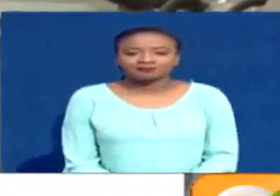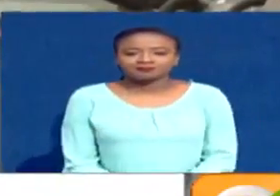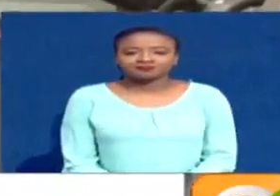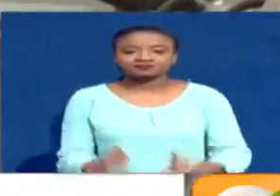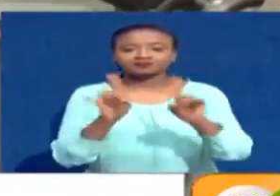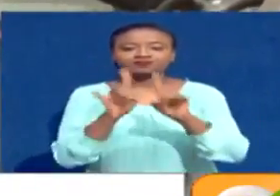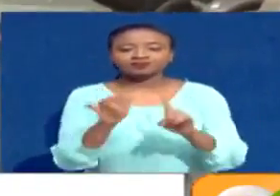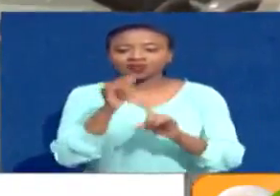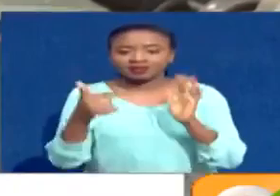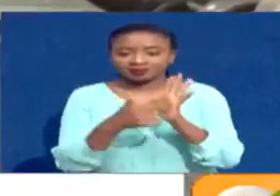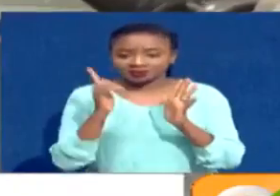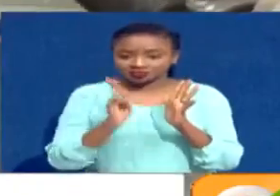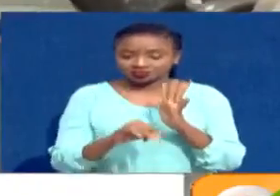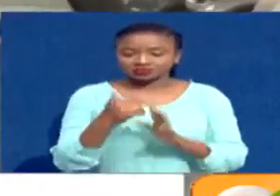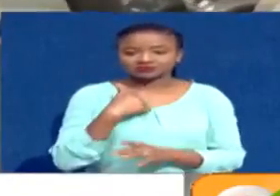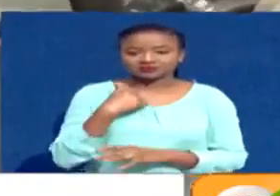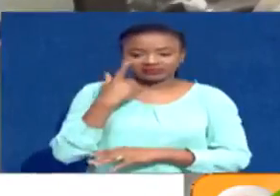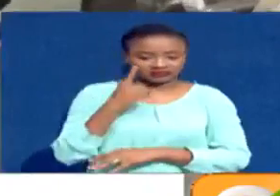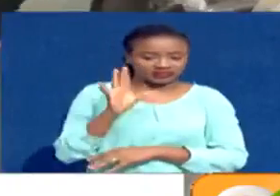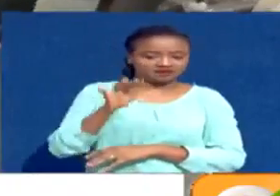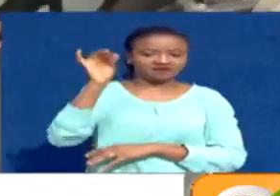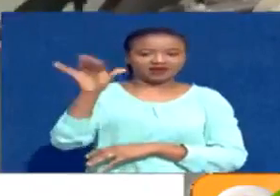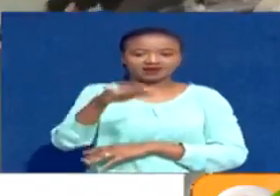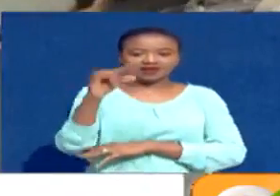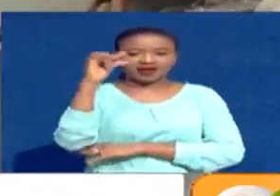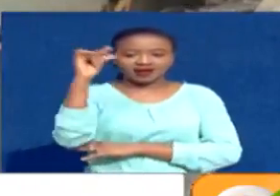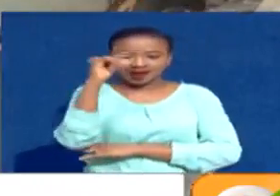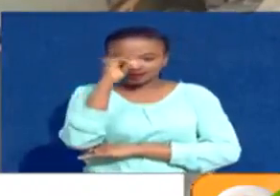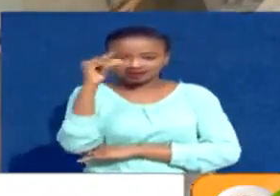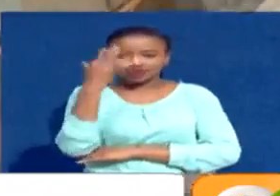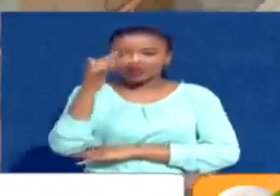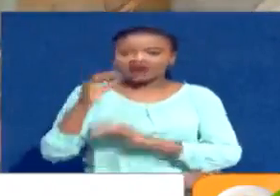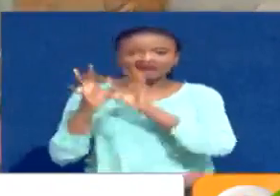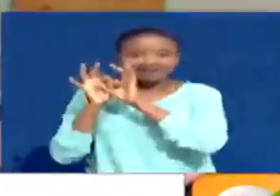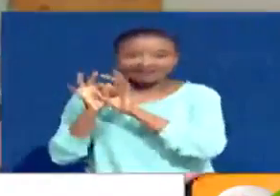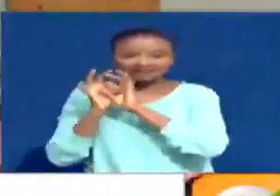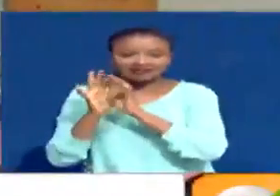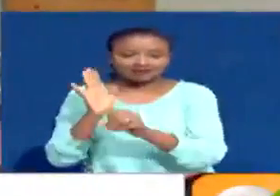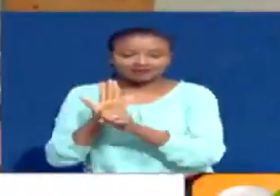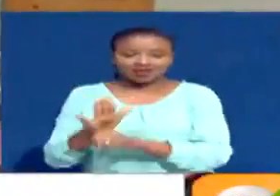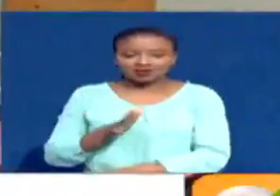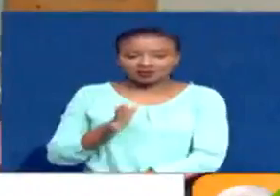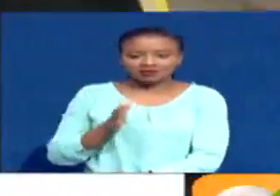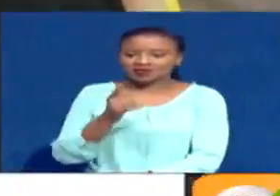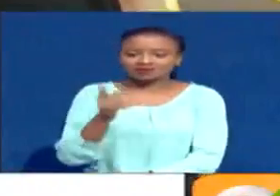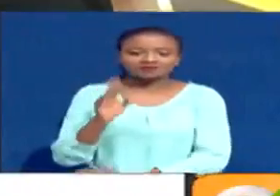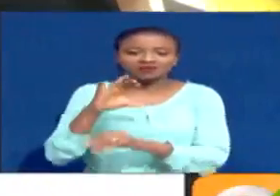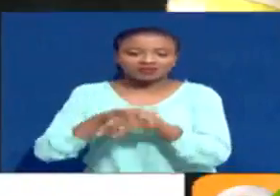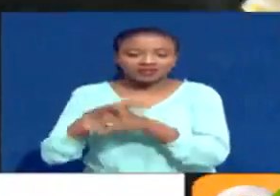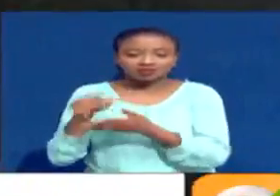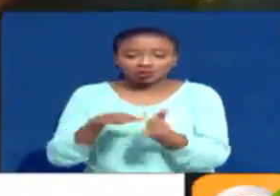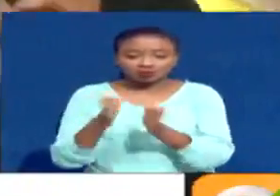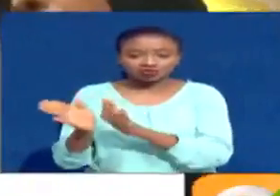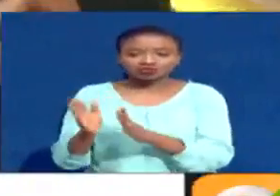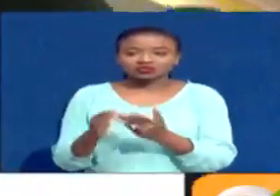tena hii kitu nili establish kuwa hapa Garissa because ya ile culture na ile dini, wasichana wa kike hawapatiwi ile